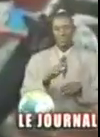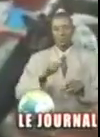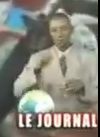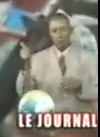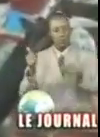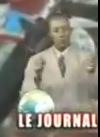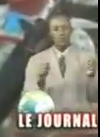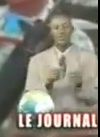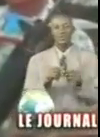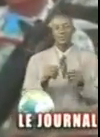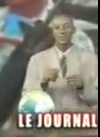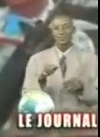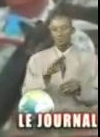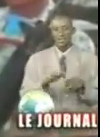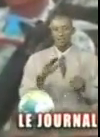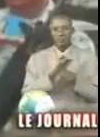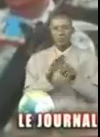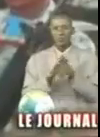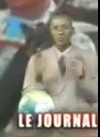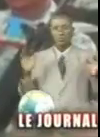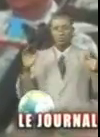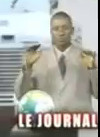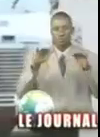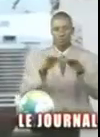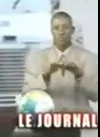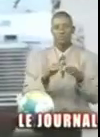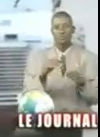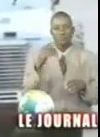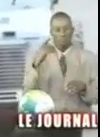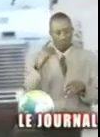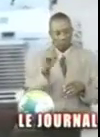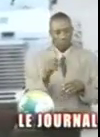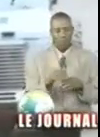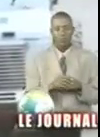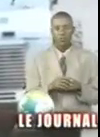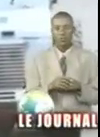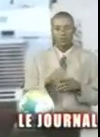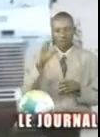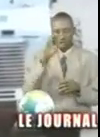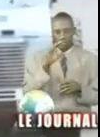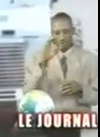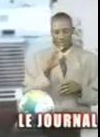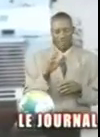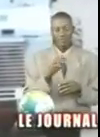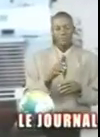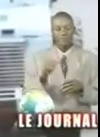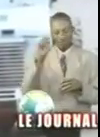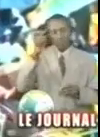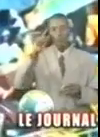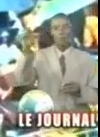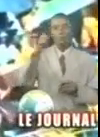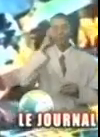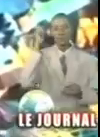RDC dans ses efforts de pacification et de la stabilité de la partie est du